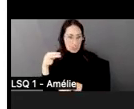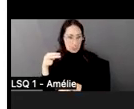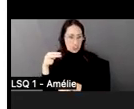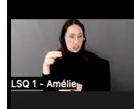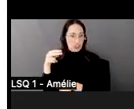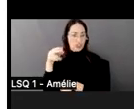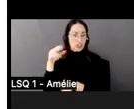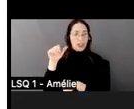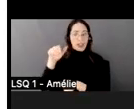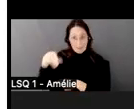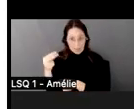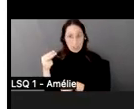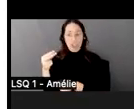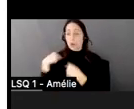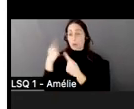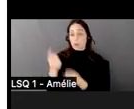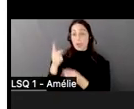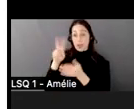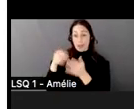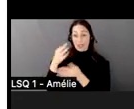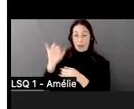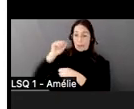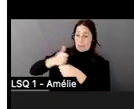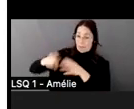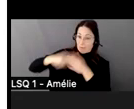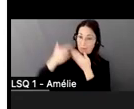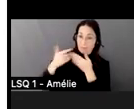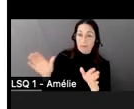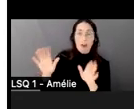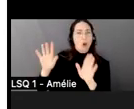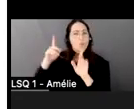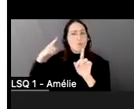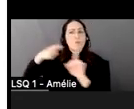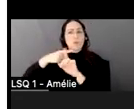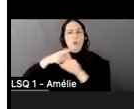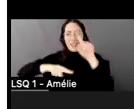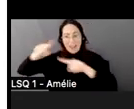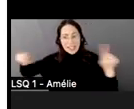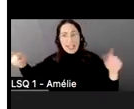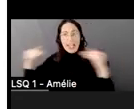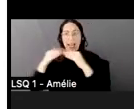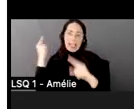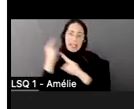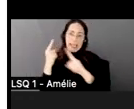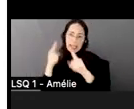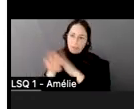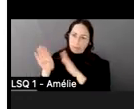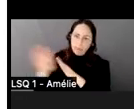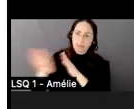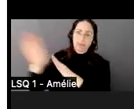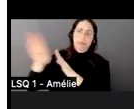qui a été lancée depuis 2019 pour faire progresser la diversité et l'équité.